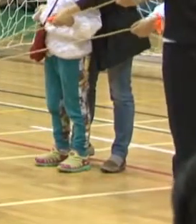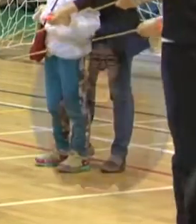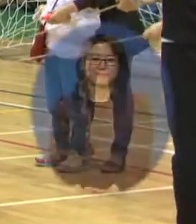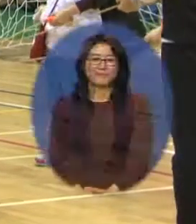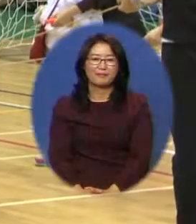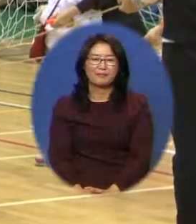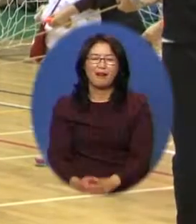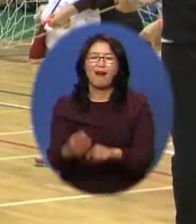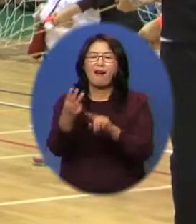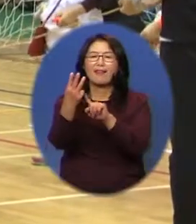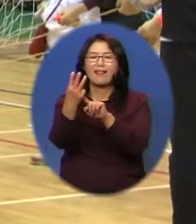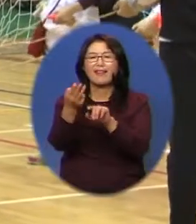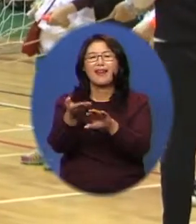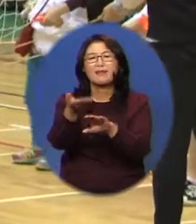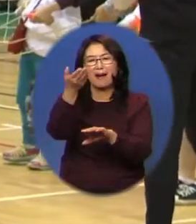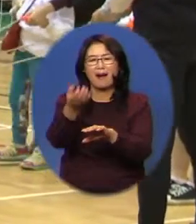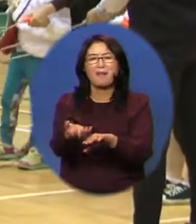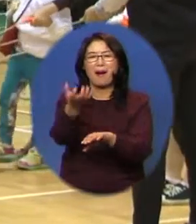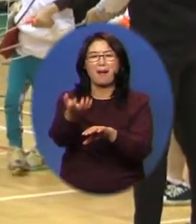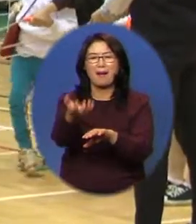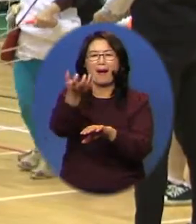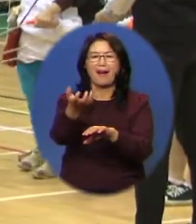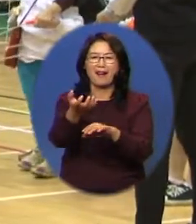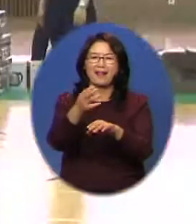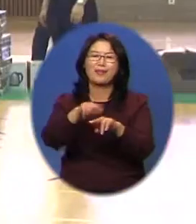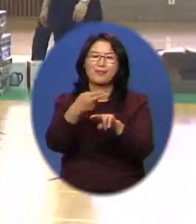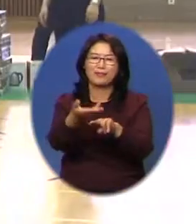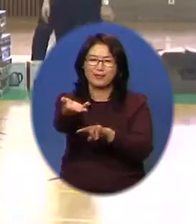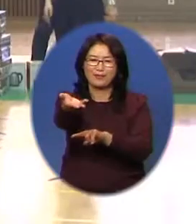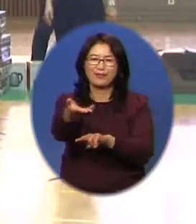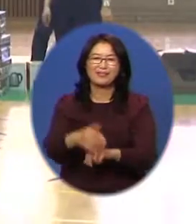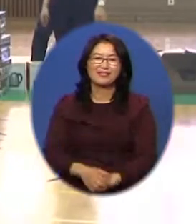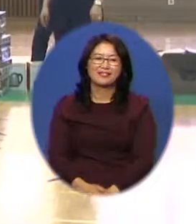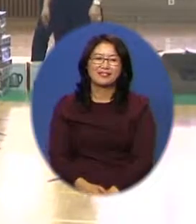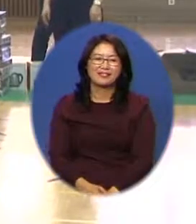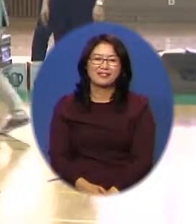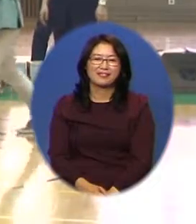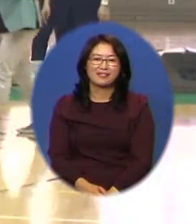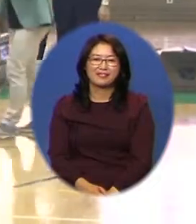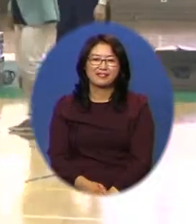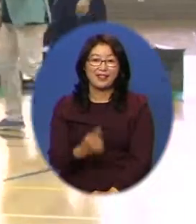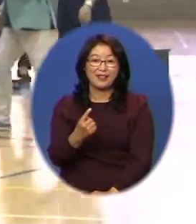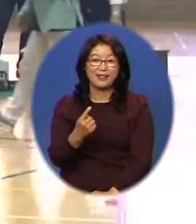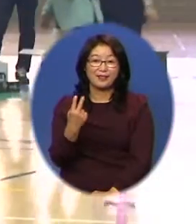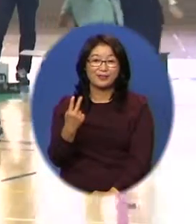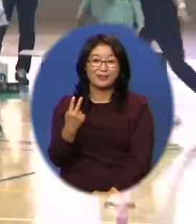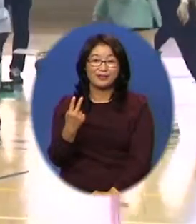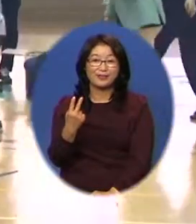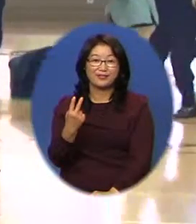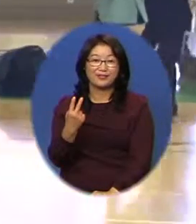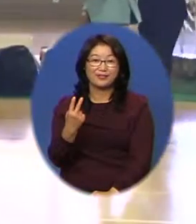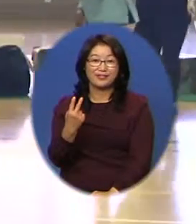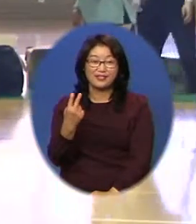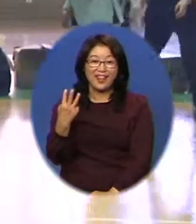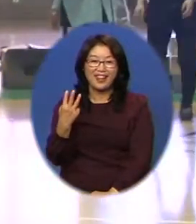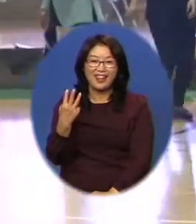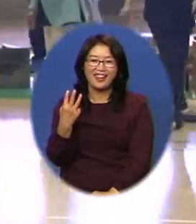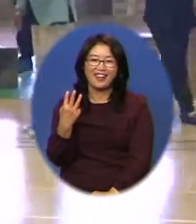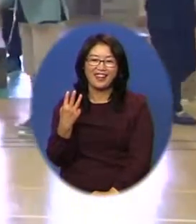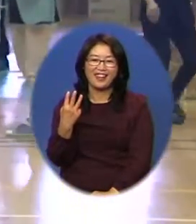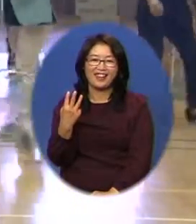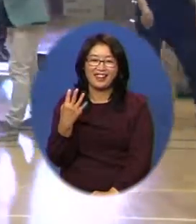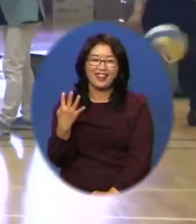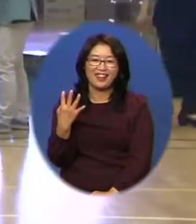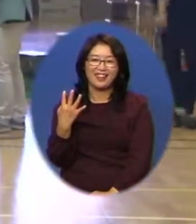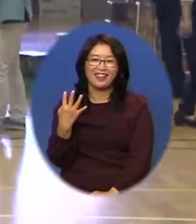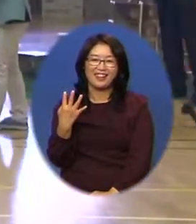해야 선물 줄 거예요. 세 개를 못하면 선물 못 받아갈 거예요. 시작. 하나 둘 셋